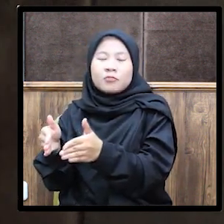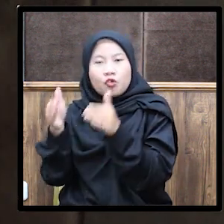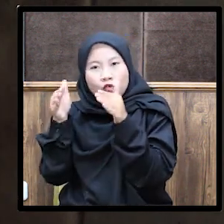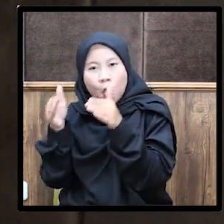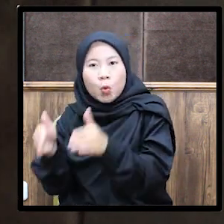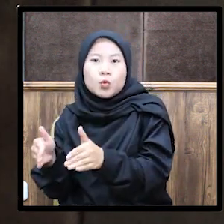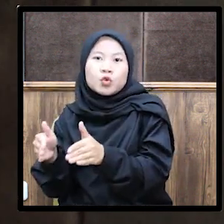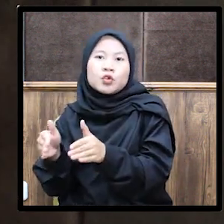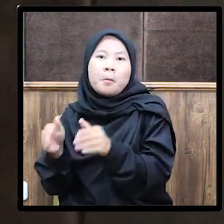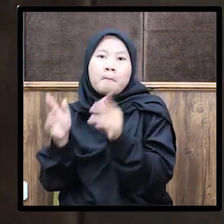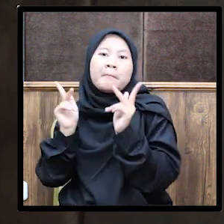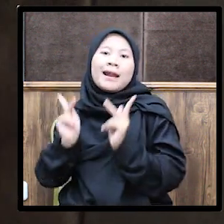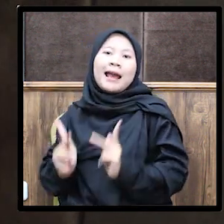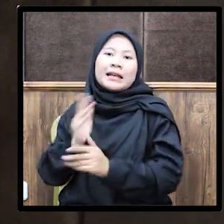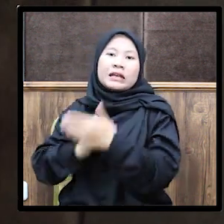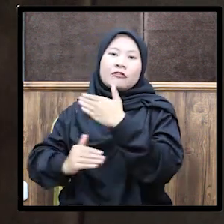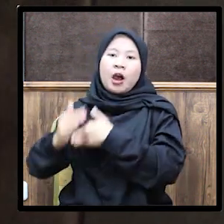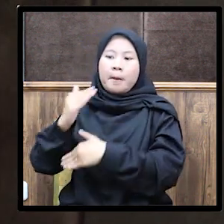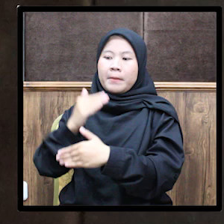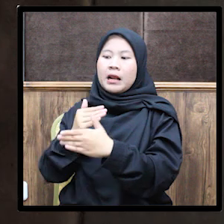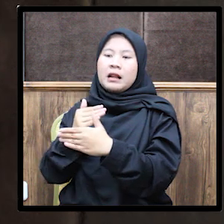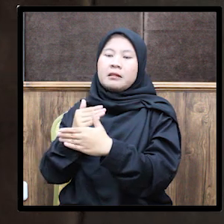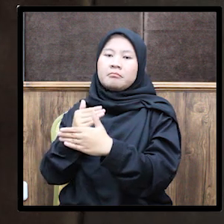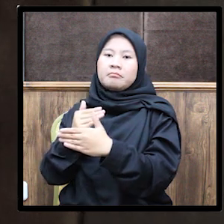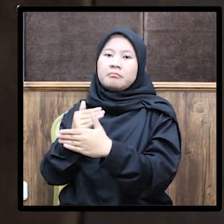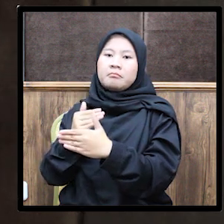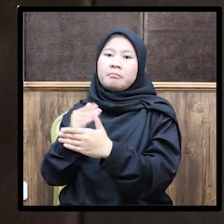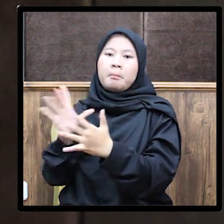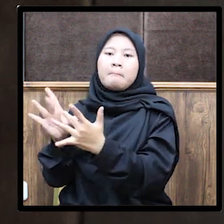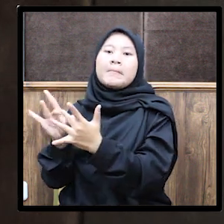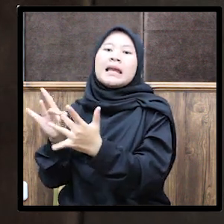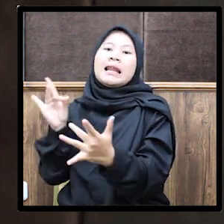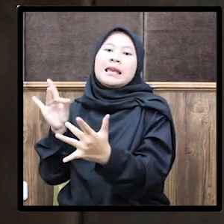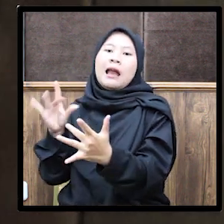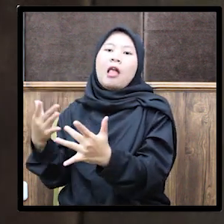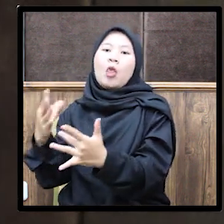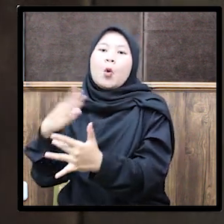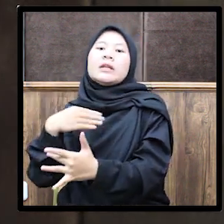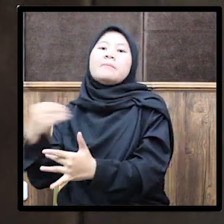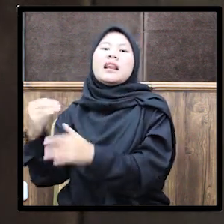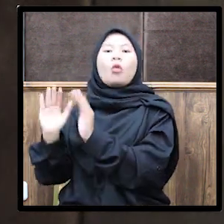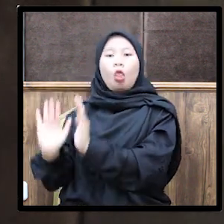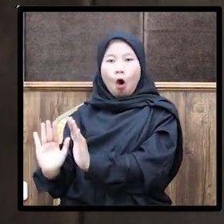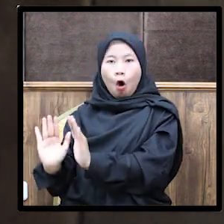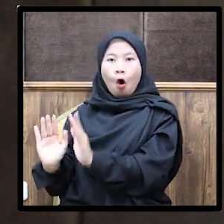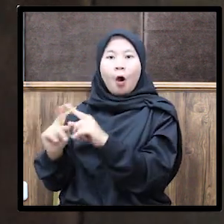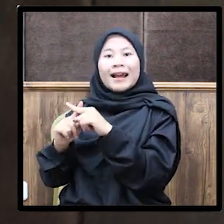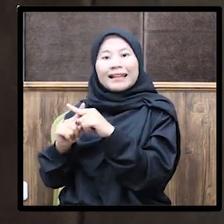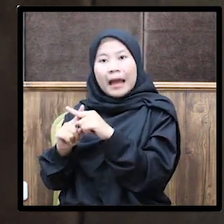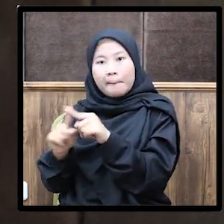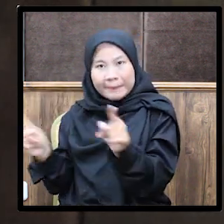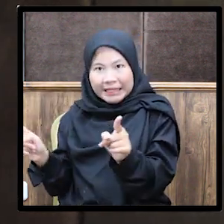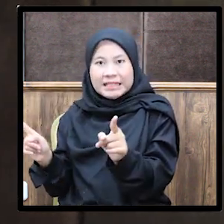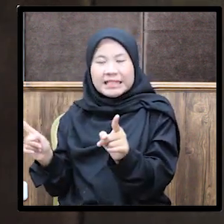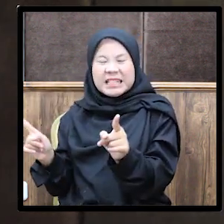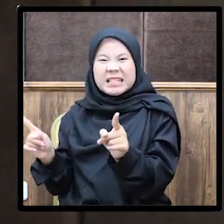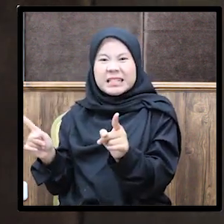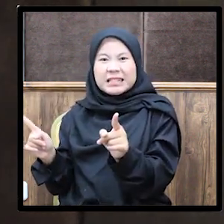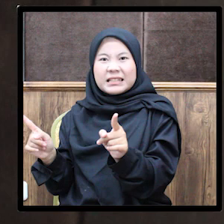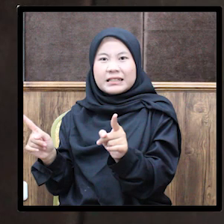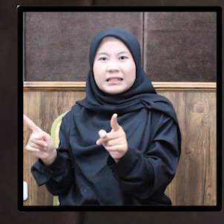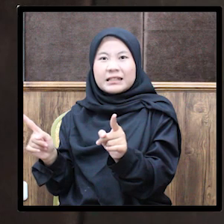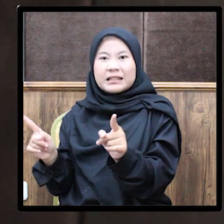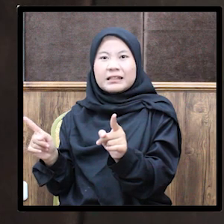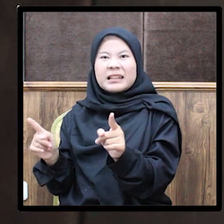peran serta difabel untuk memilih atau dipilih dan atau dipilih begitu, tetapi juga